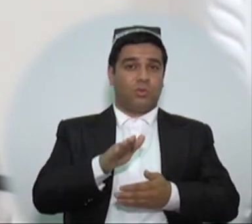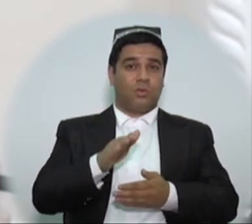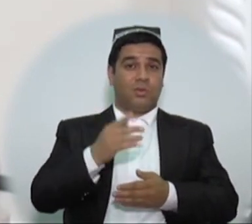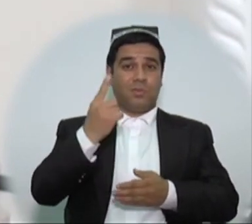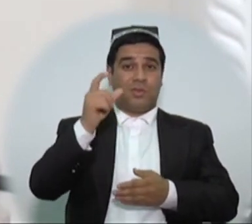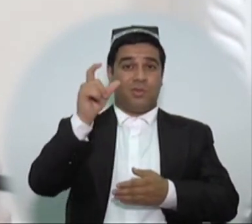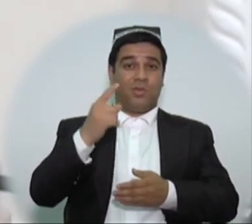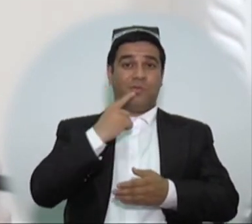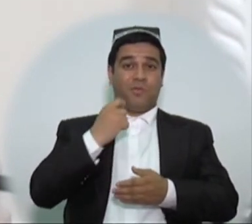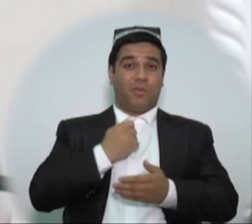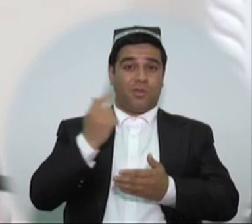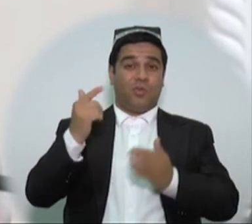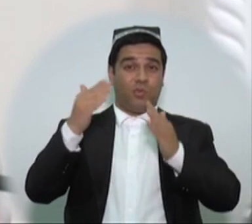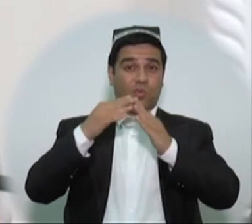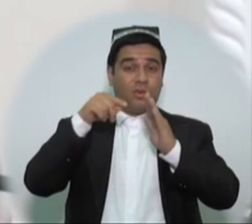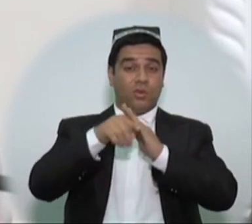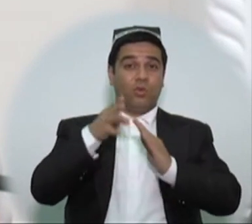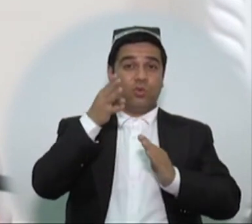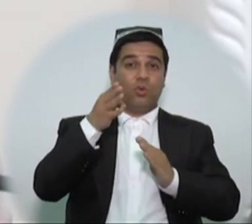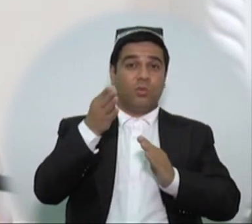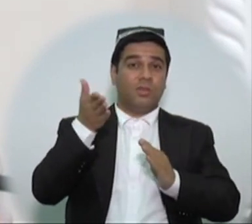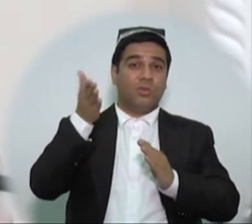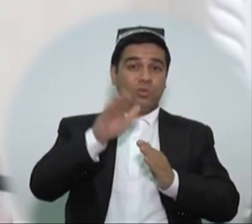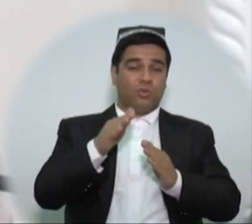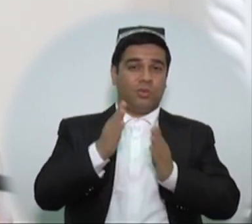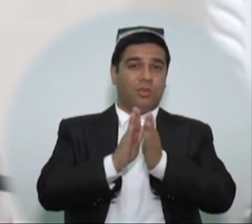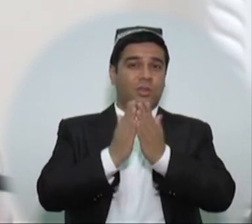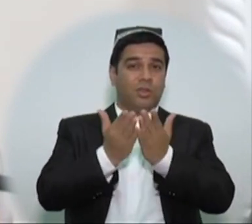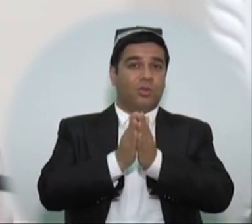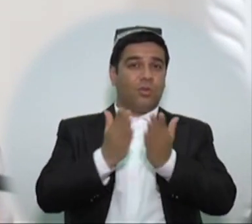Bir çavandaz askerinin tor mintagine kitabı var eken.